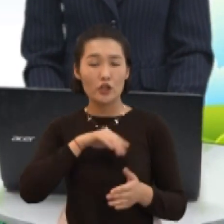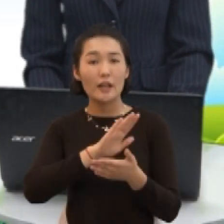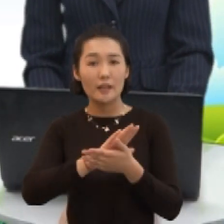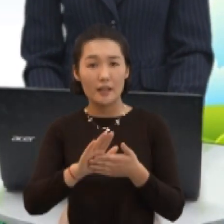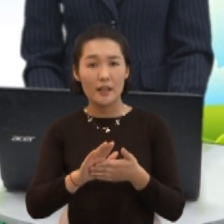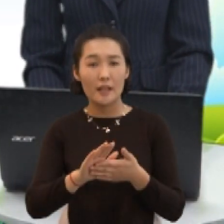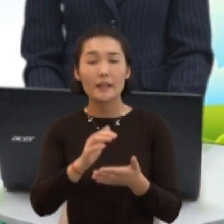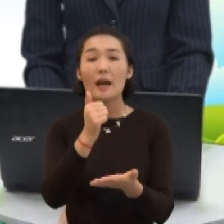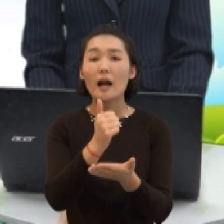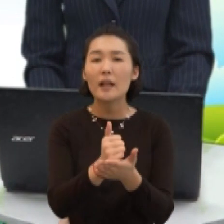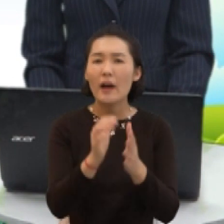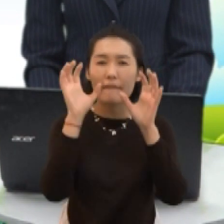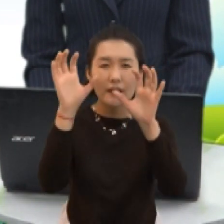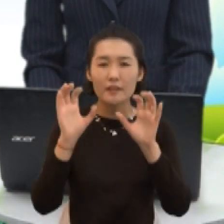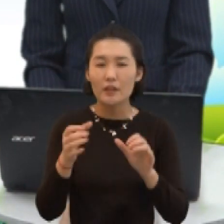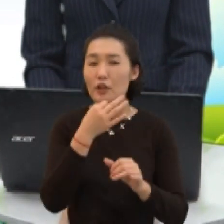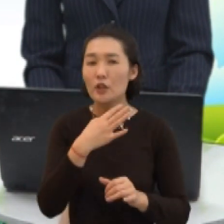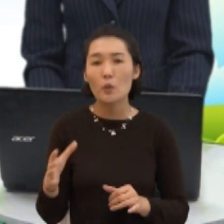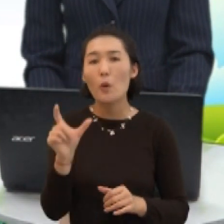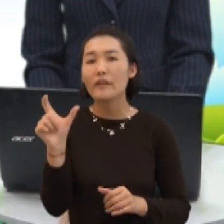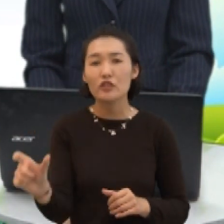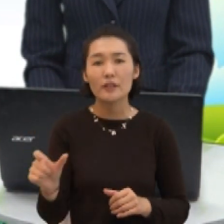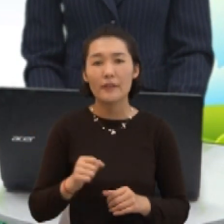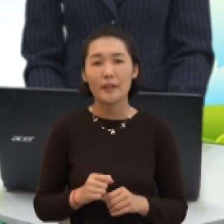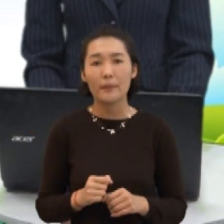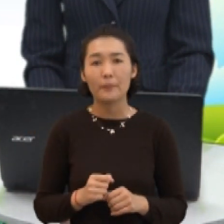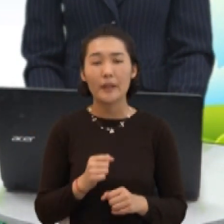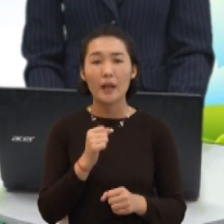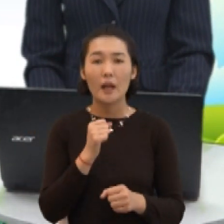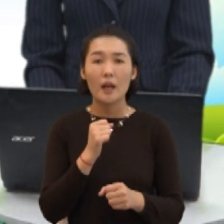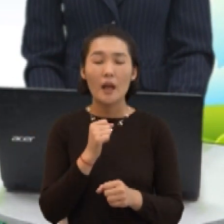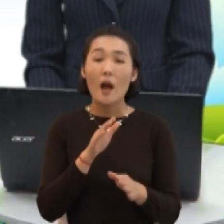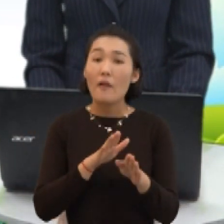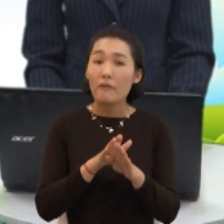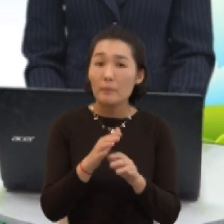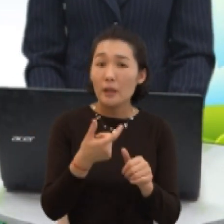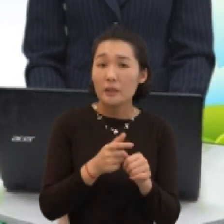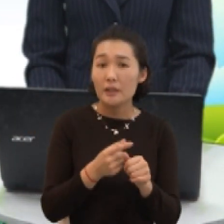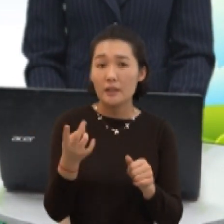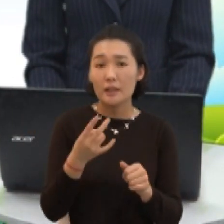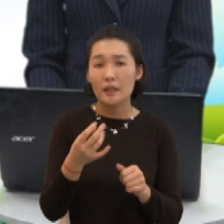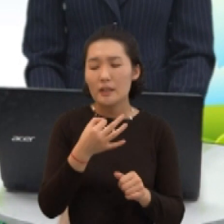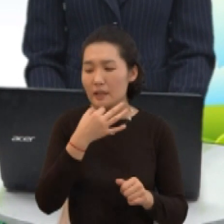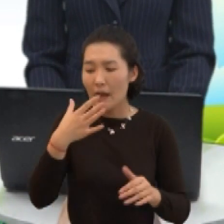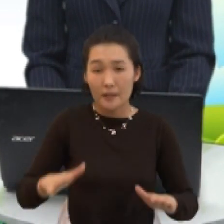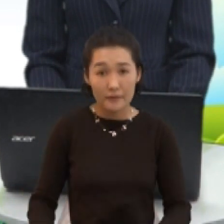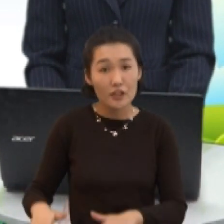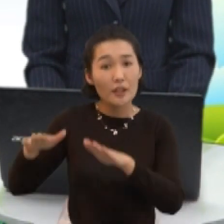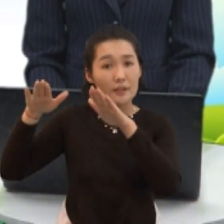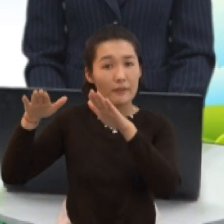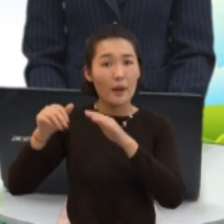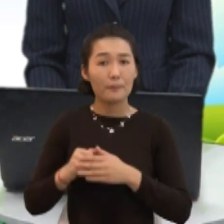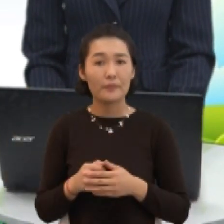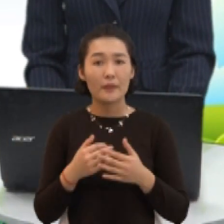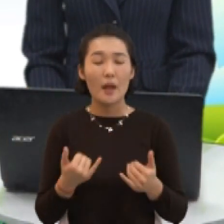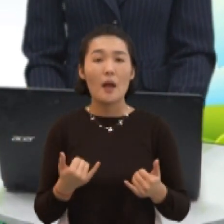из главных задач любого человека. Делать это нужно с самого раннего детства. Мы